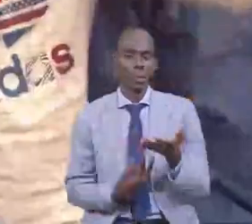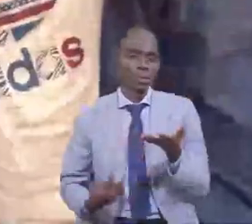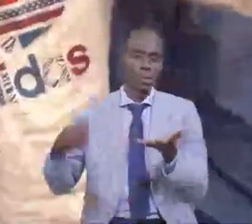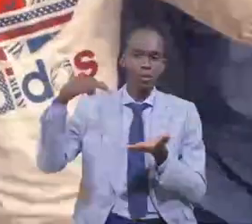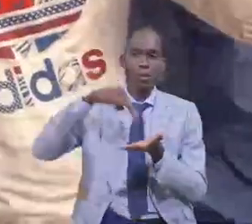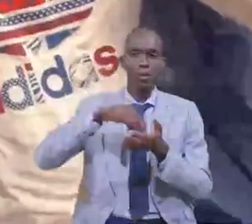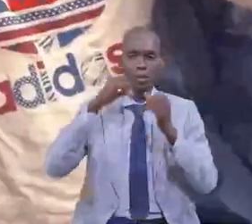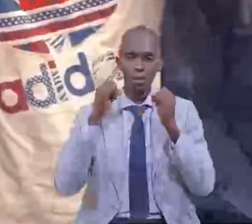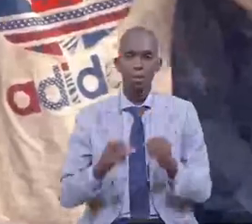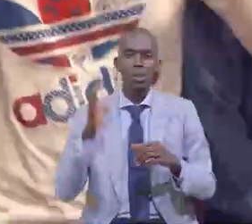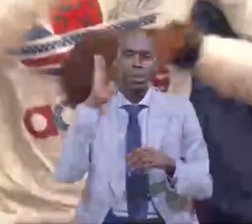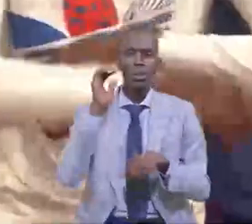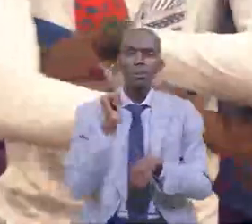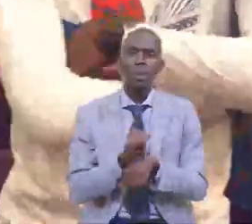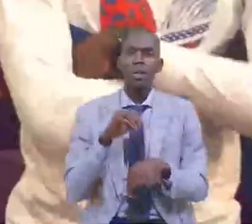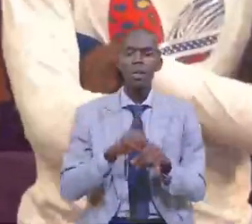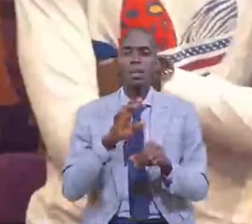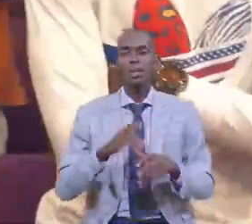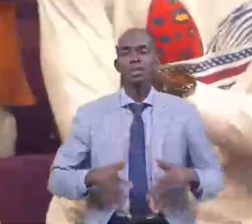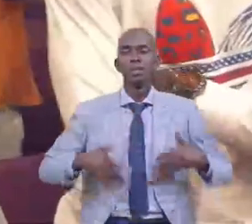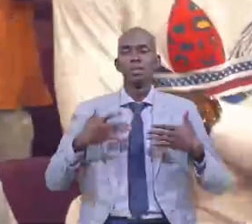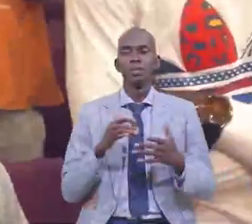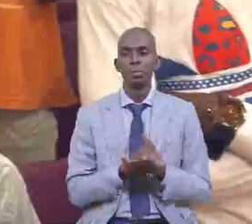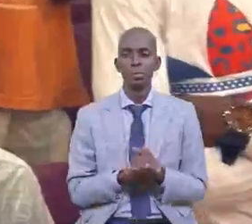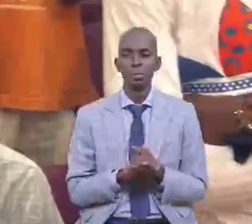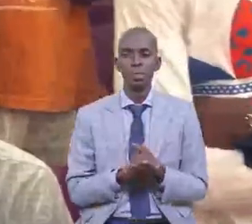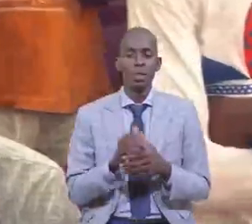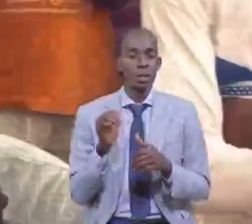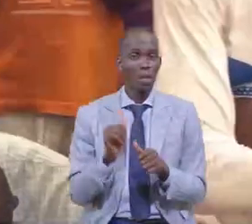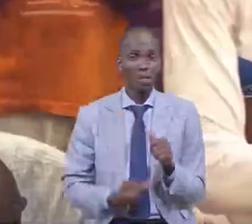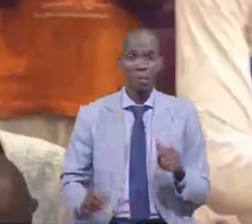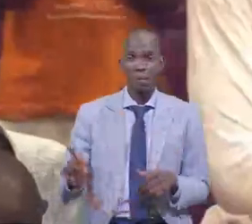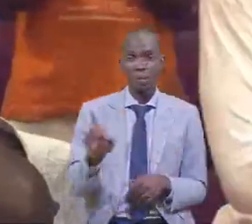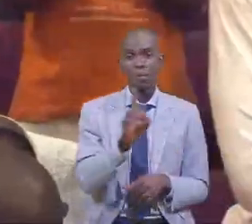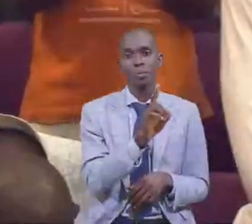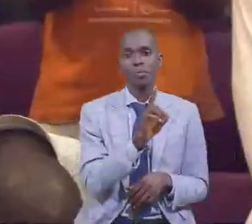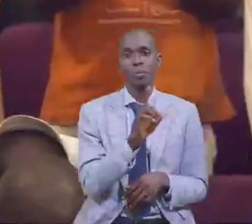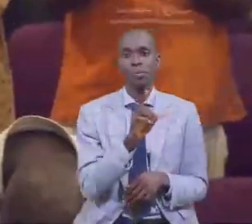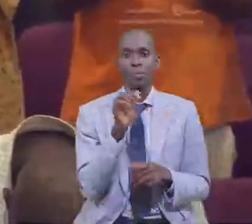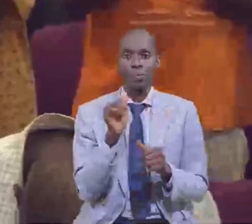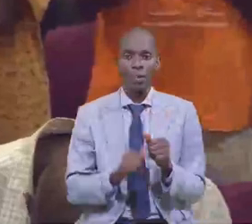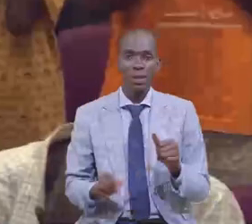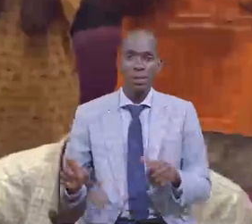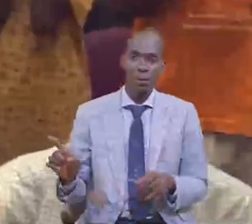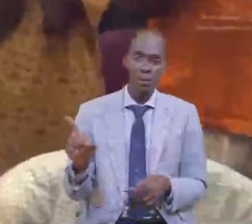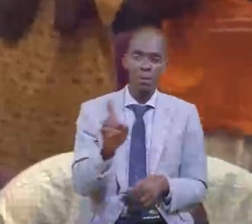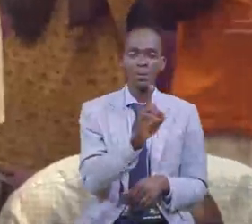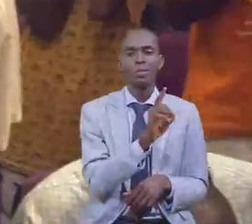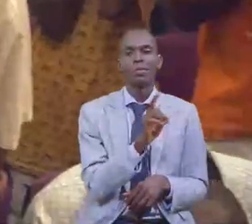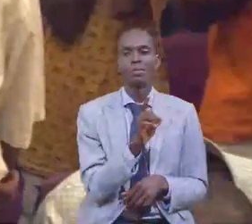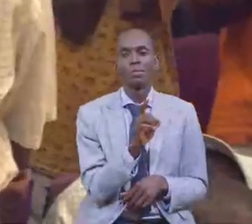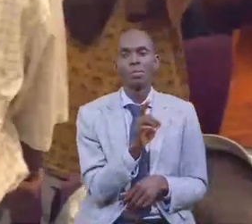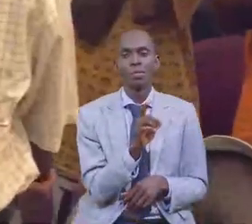La puissance de résurrection va agir dans votre vie. Dans la vie de tout le monde. Dans la vie de tout le